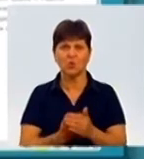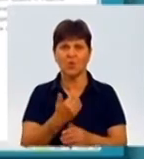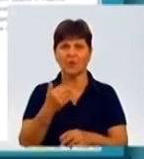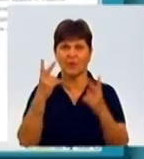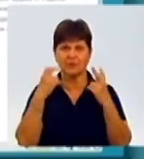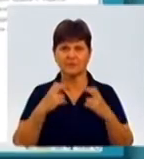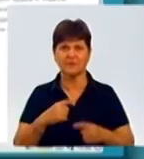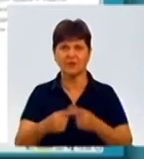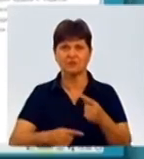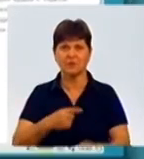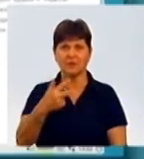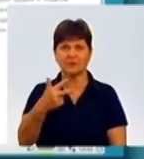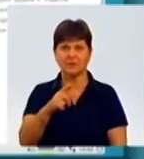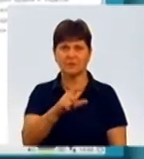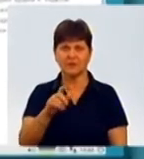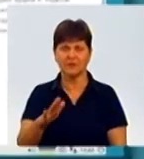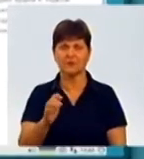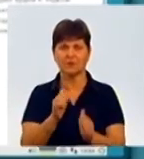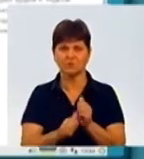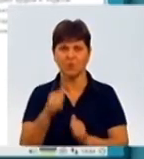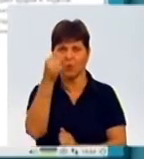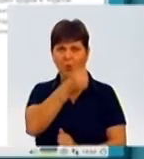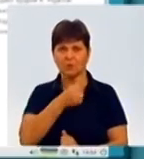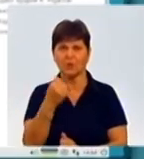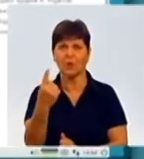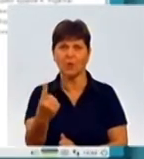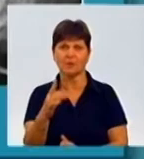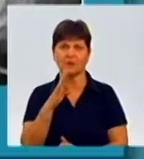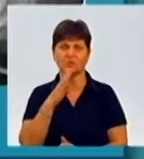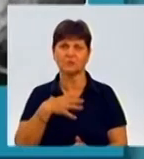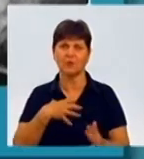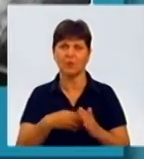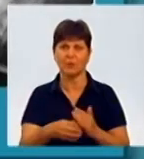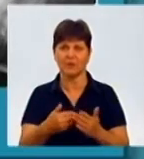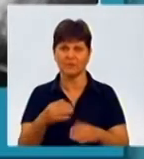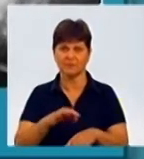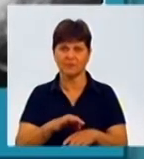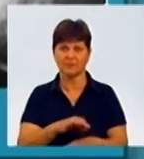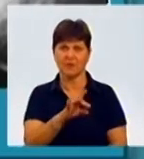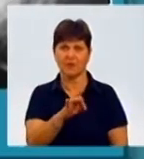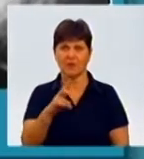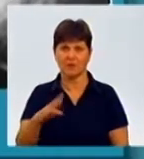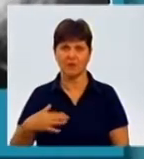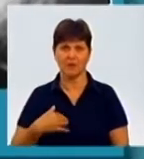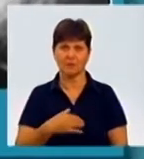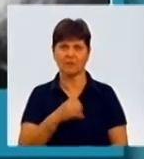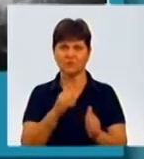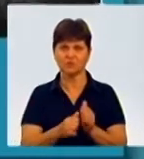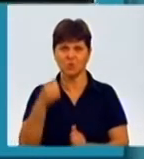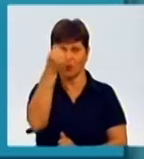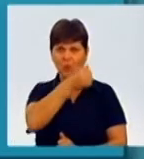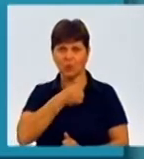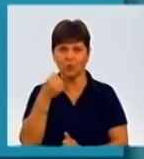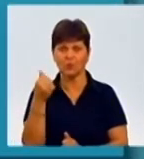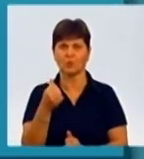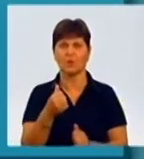через 30 хвилин і щогодини помирає одна жінка від цієї недуги. Від раку молочної залози щороку помирають 8